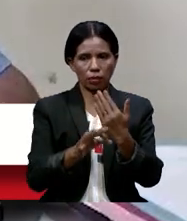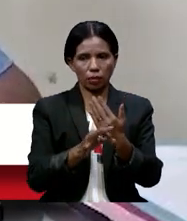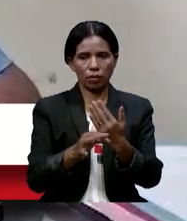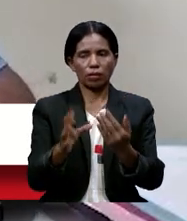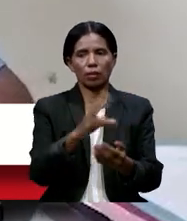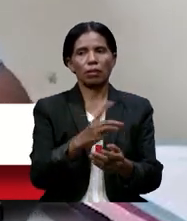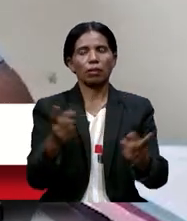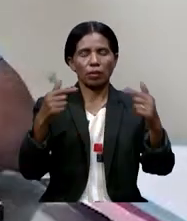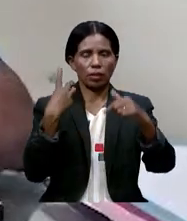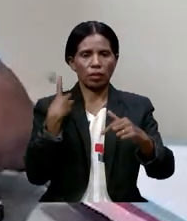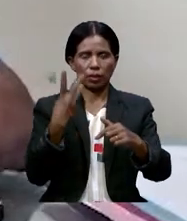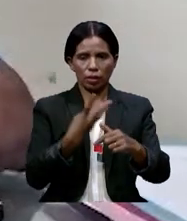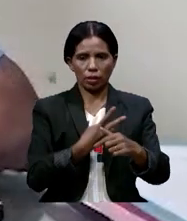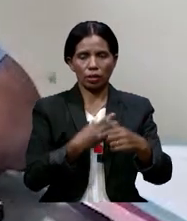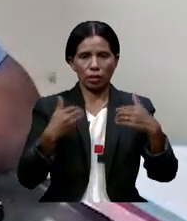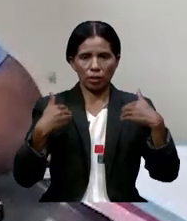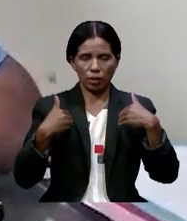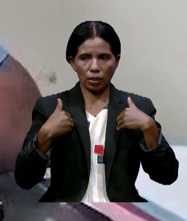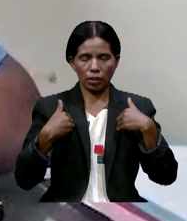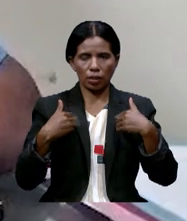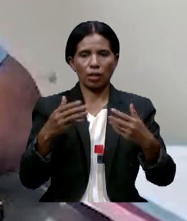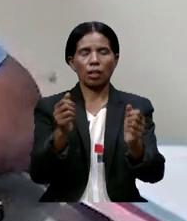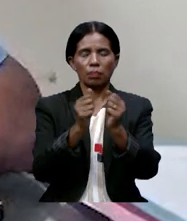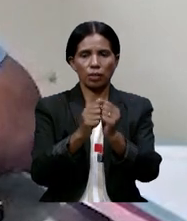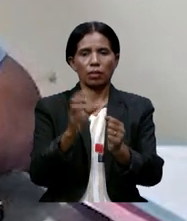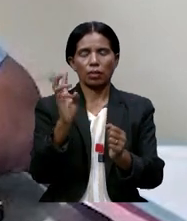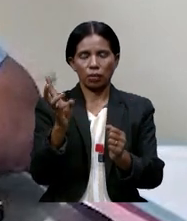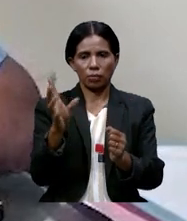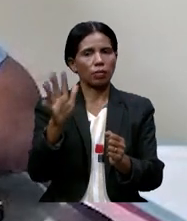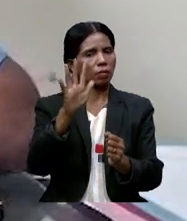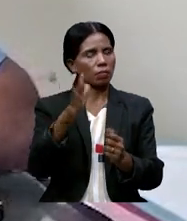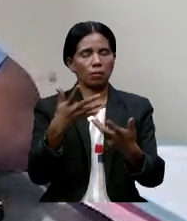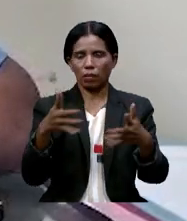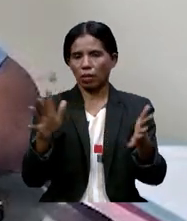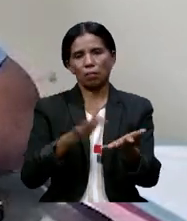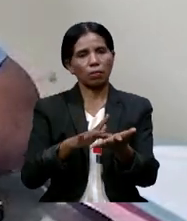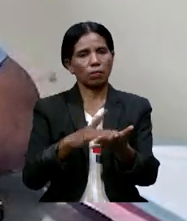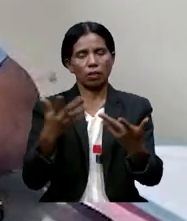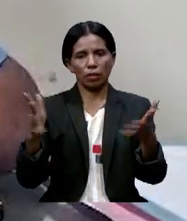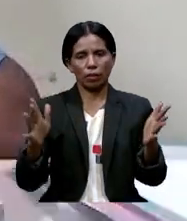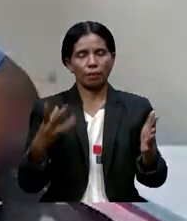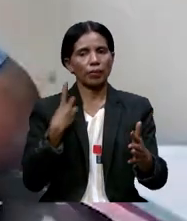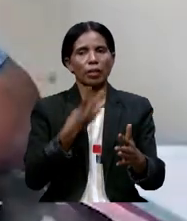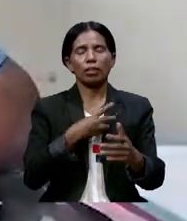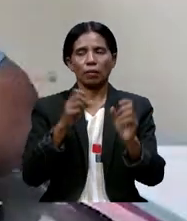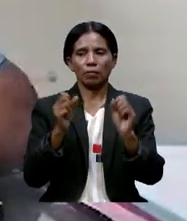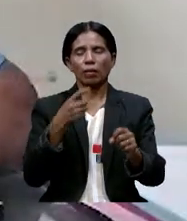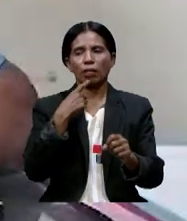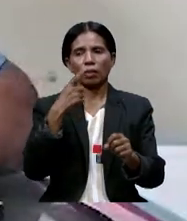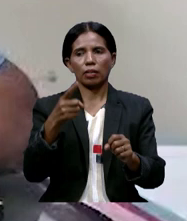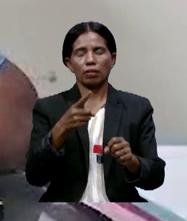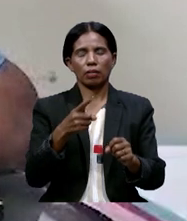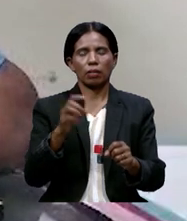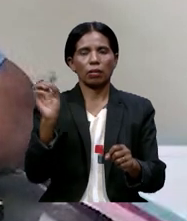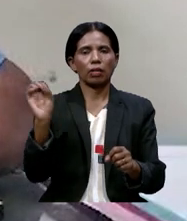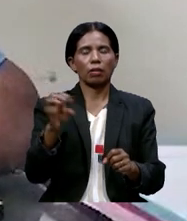ite iha item ne nulo resin lima maklaya neve ite belgin ya 14%